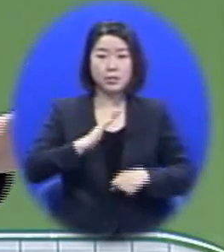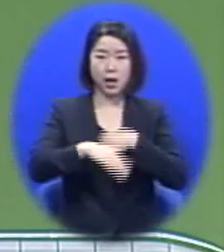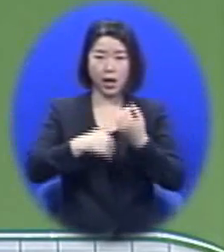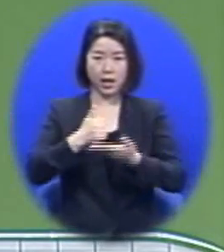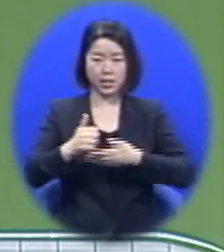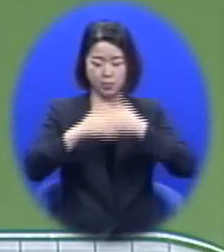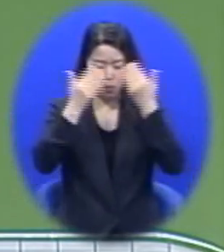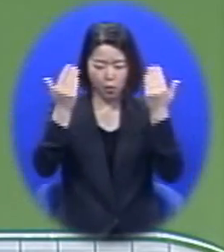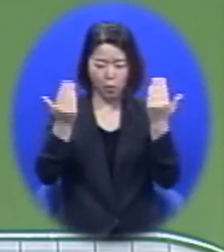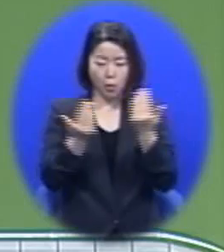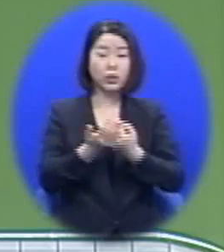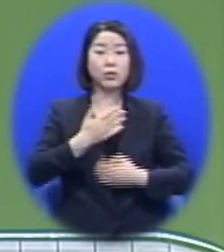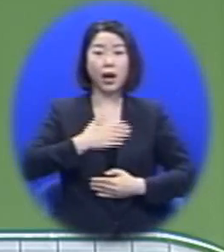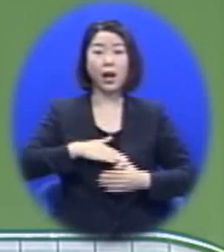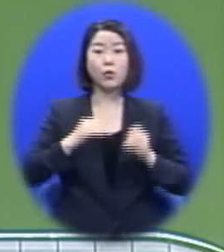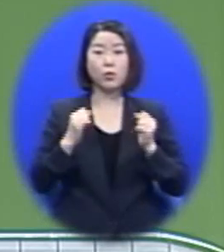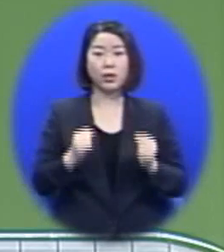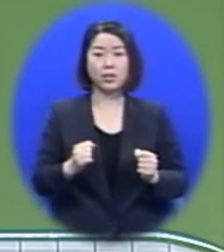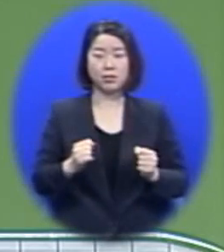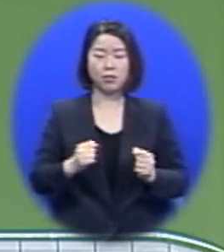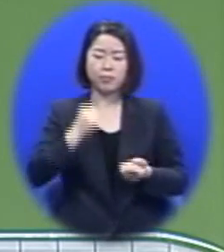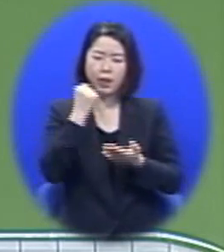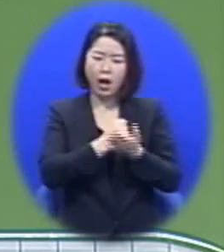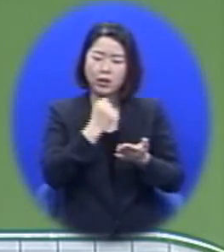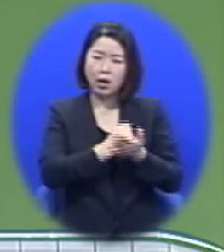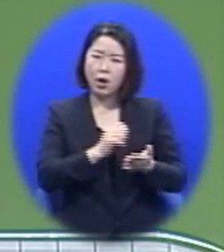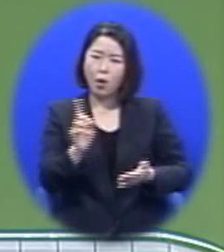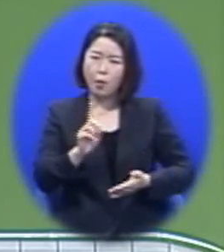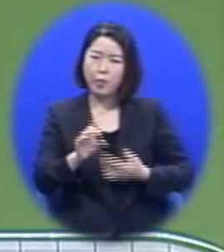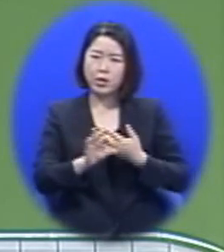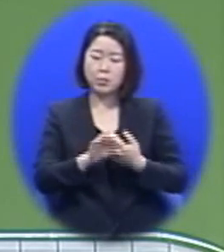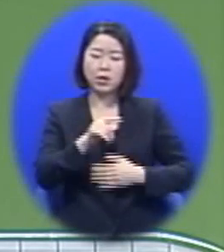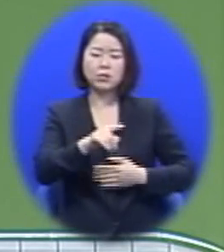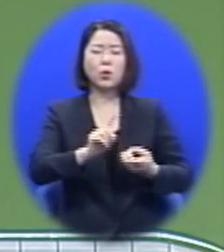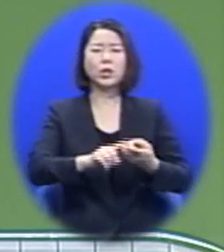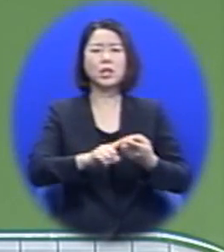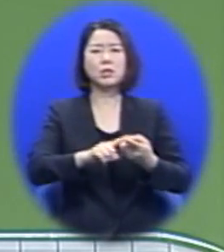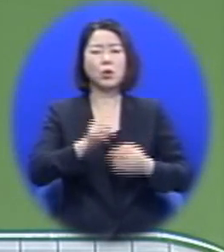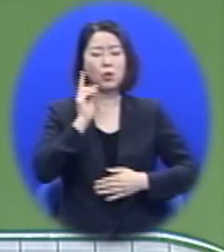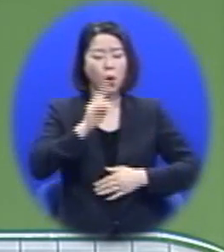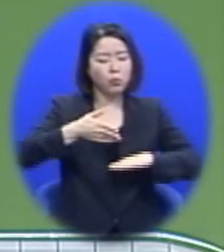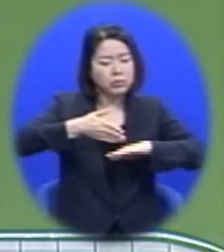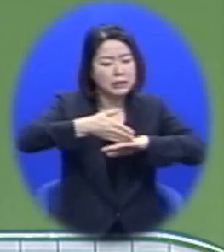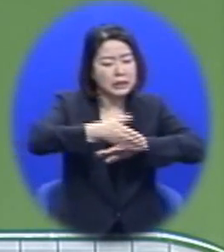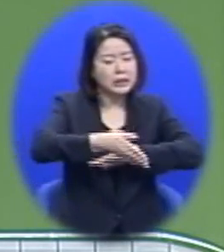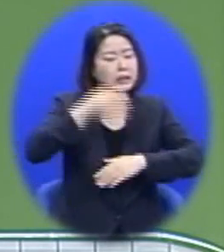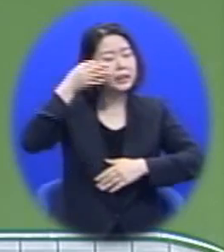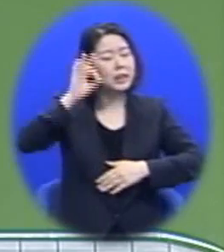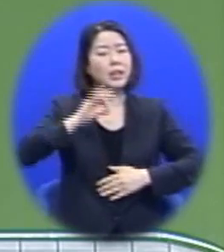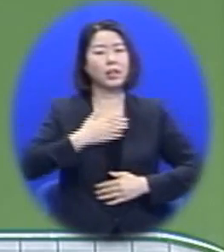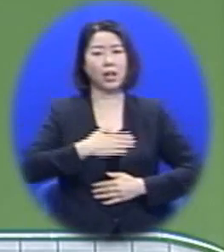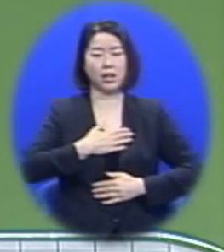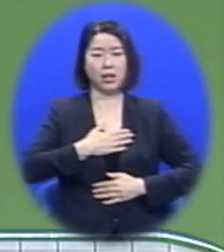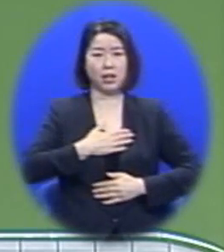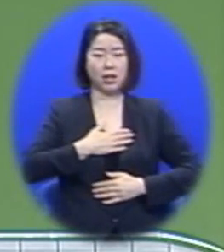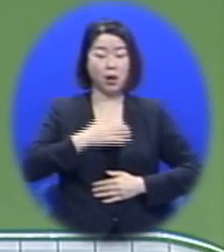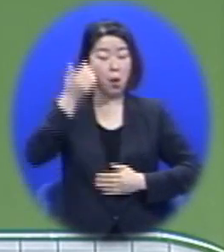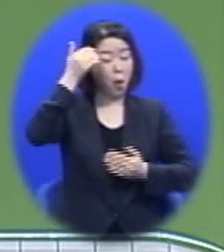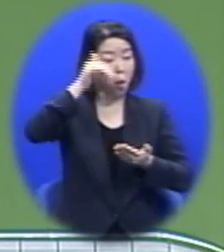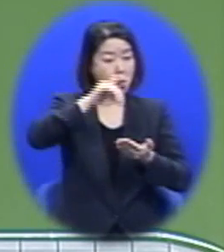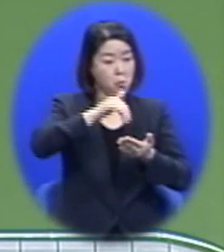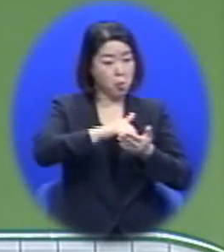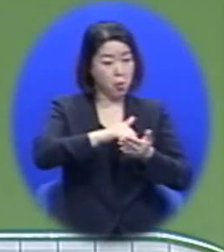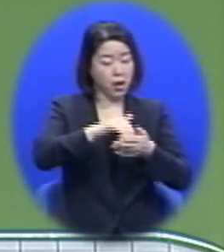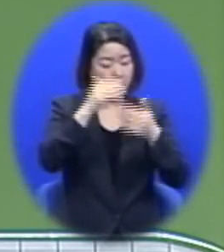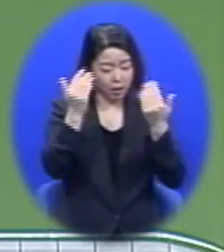걸다 알고 계시잖아요. 안타까운 것은 그걸 너무 늦게 깨닫는다는 것입니다. 이미 후회할 대로 후회할 일이